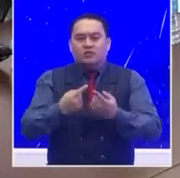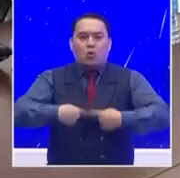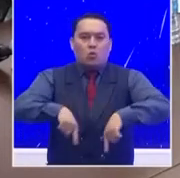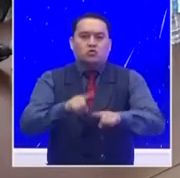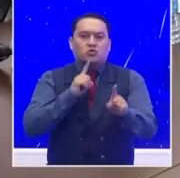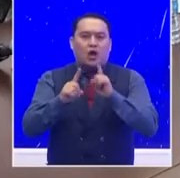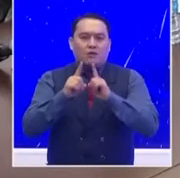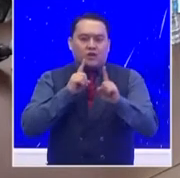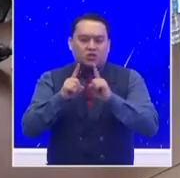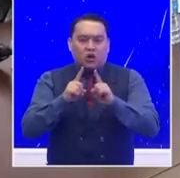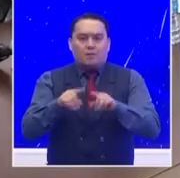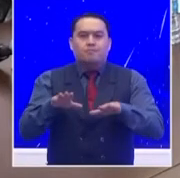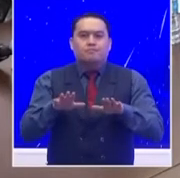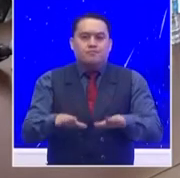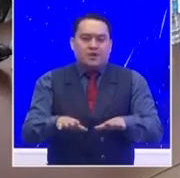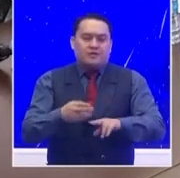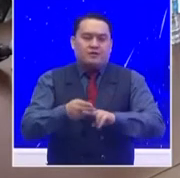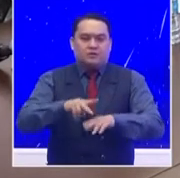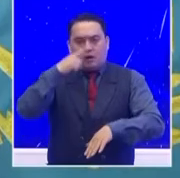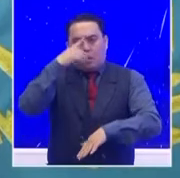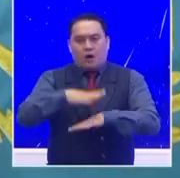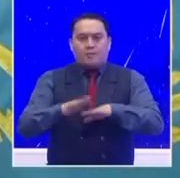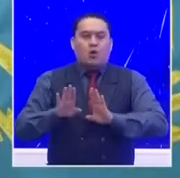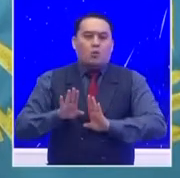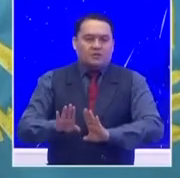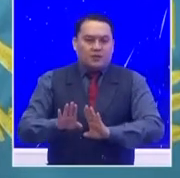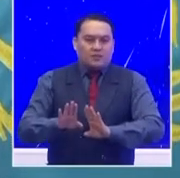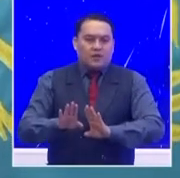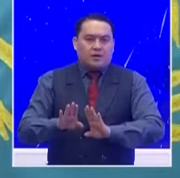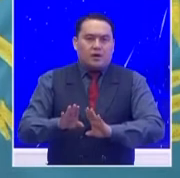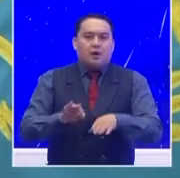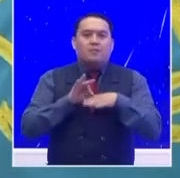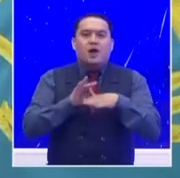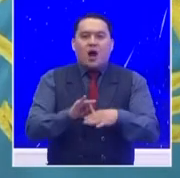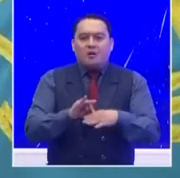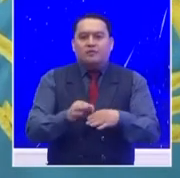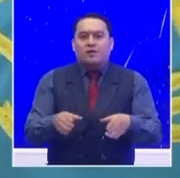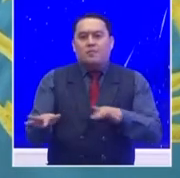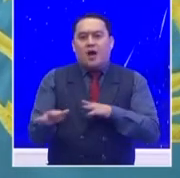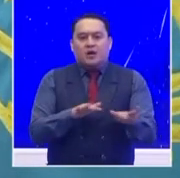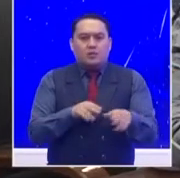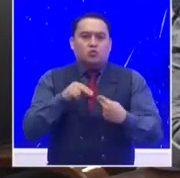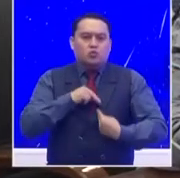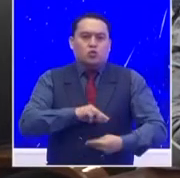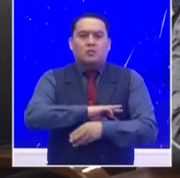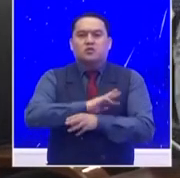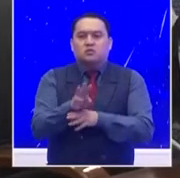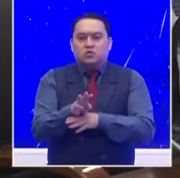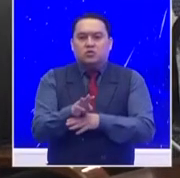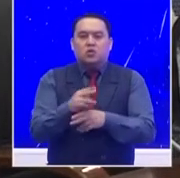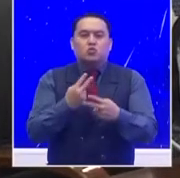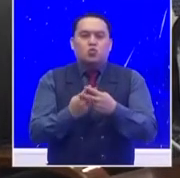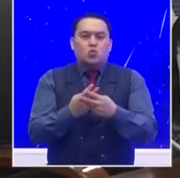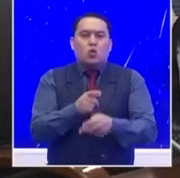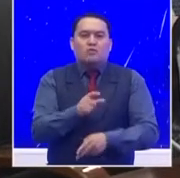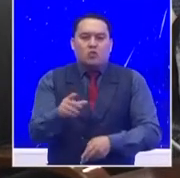селекторном совещании под председательством замакима области батор жанабай жуманова проводится целый комплекс мероприятий по трудоустройства заключенных